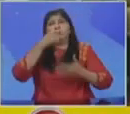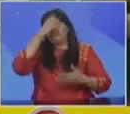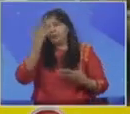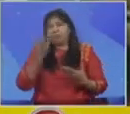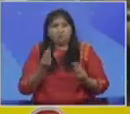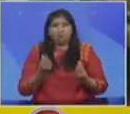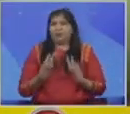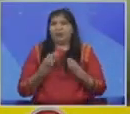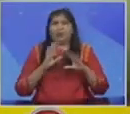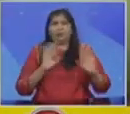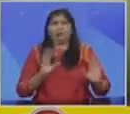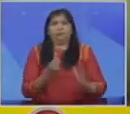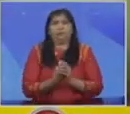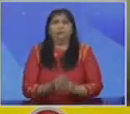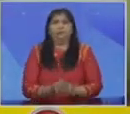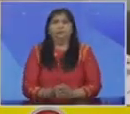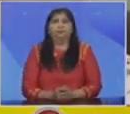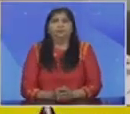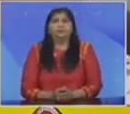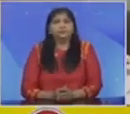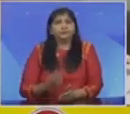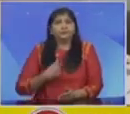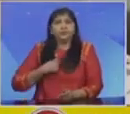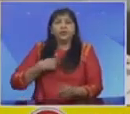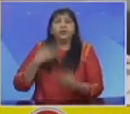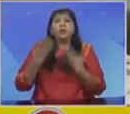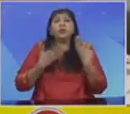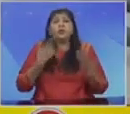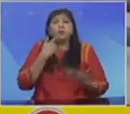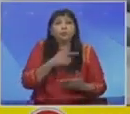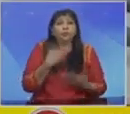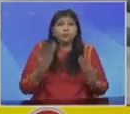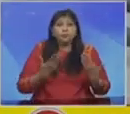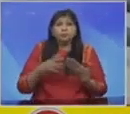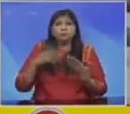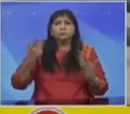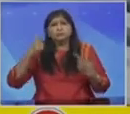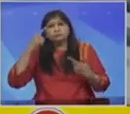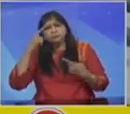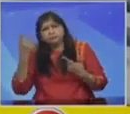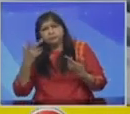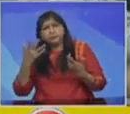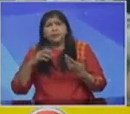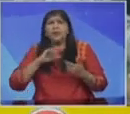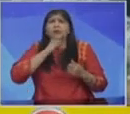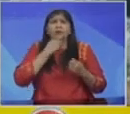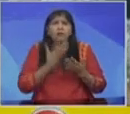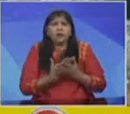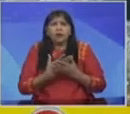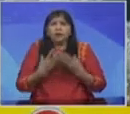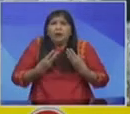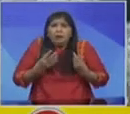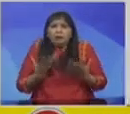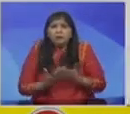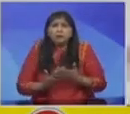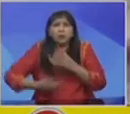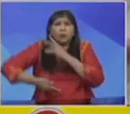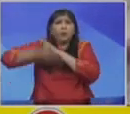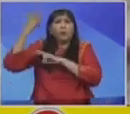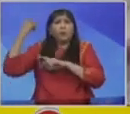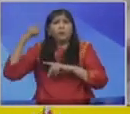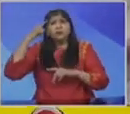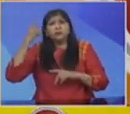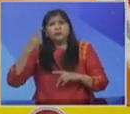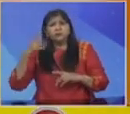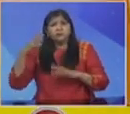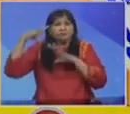से डरने की जरूरत नहीं है। मैं ऐसा इसलिए कहता हूं क्योंकि कई बार हमारे युवा एक चली आ रही सोच के